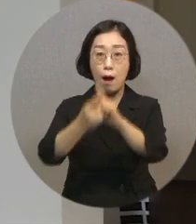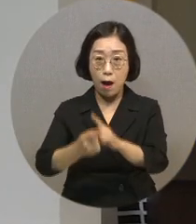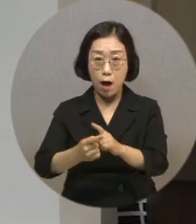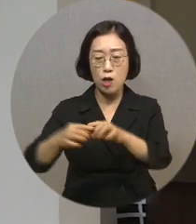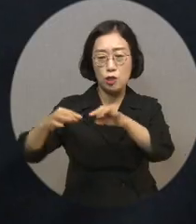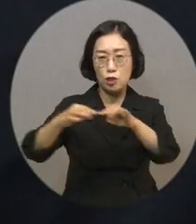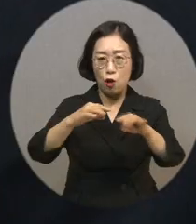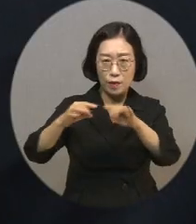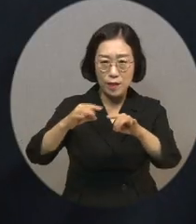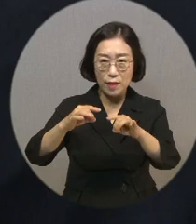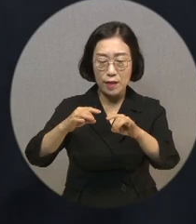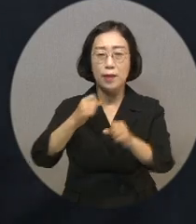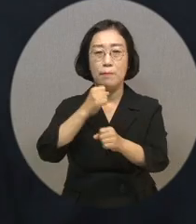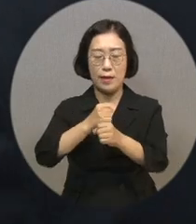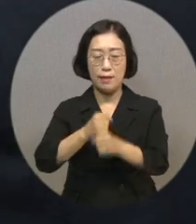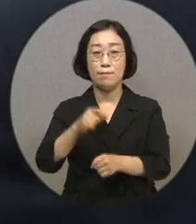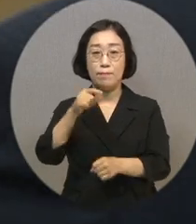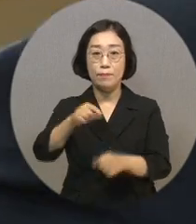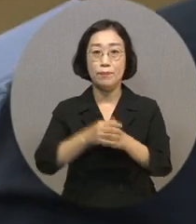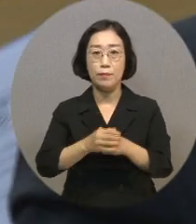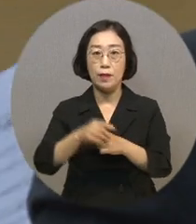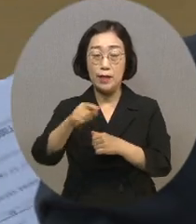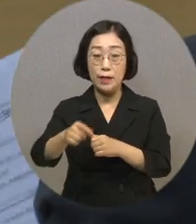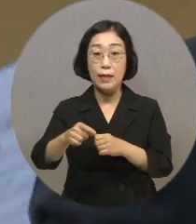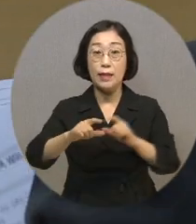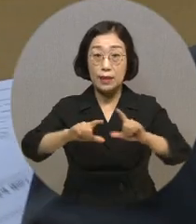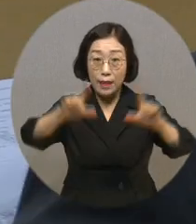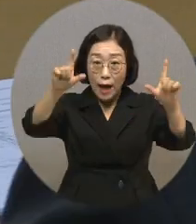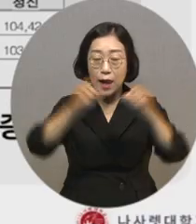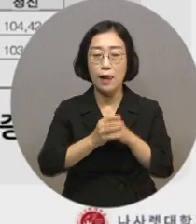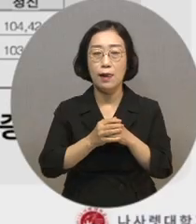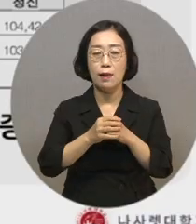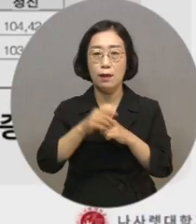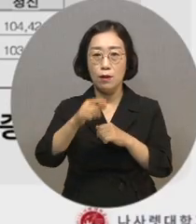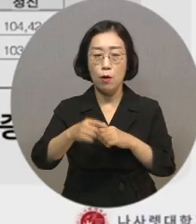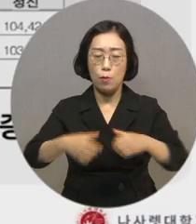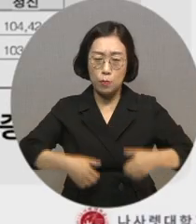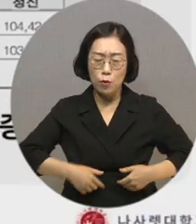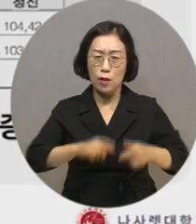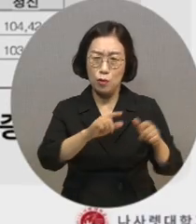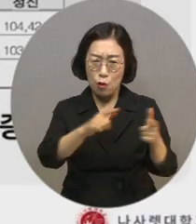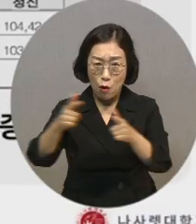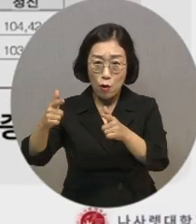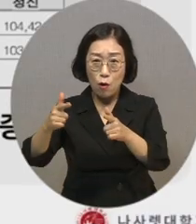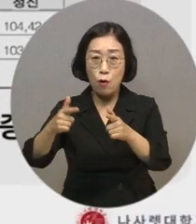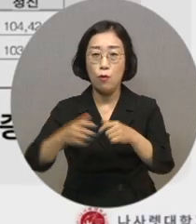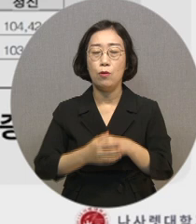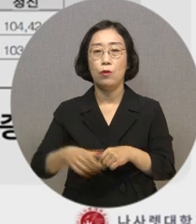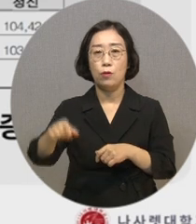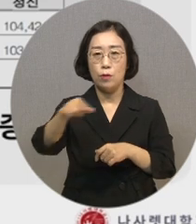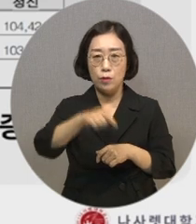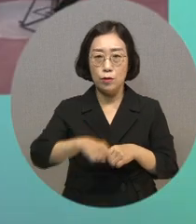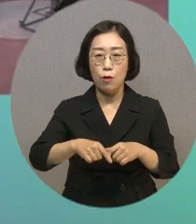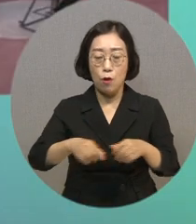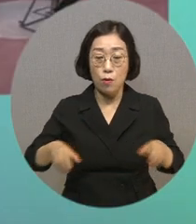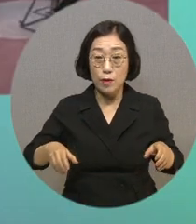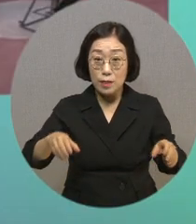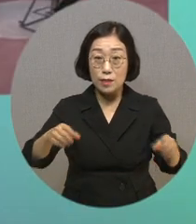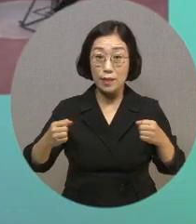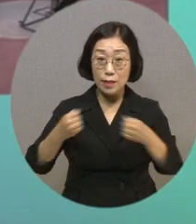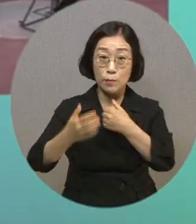전기장치입니다. 세미나에서는 더 많은 사용자가 이러한 변화를 경험할 수 있도록 휠체어